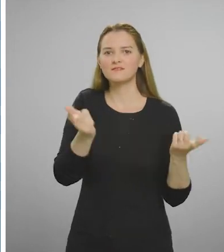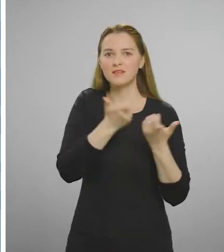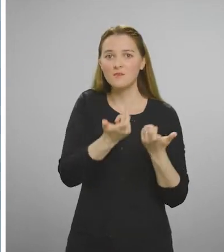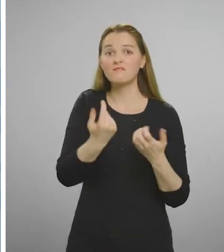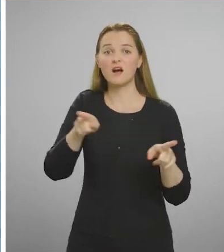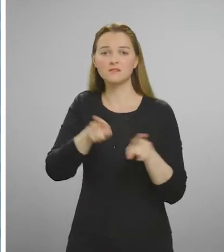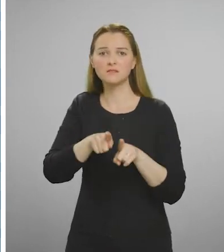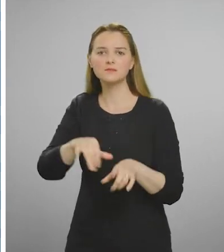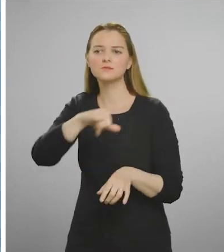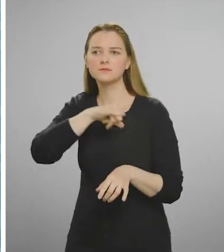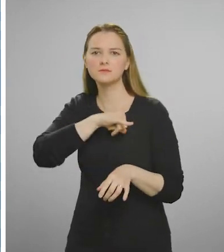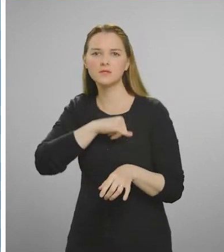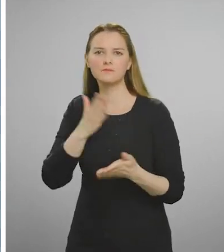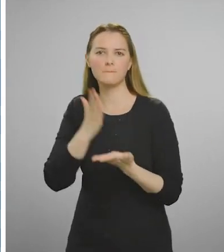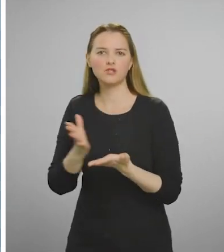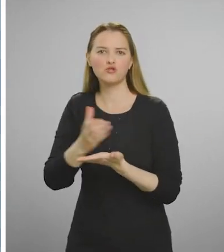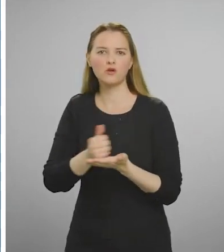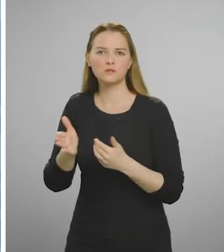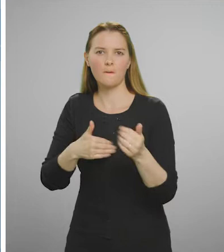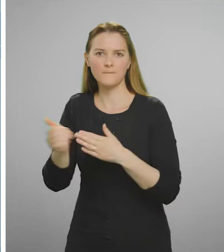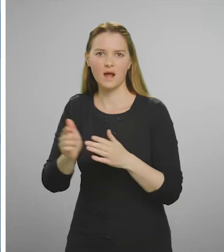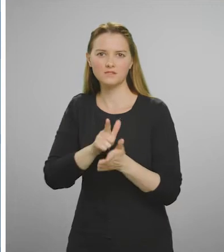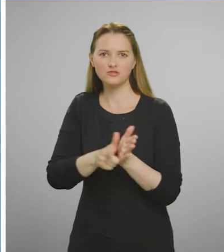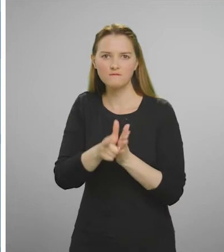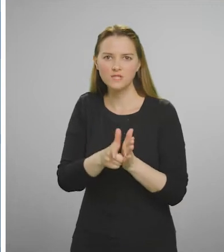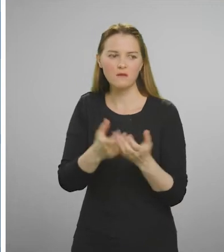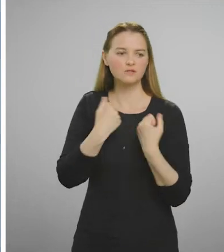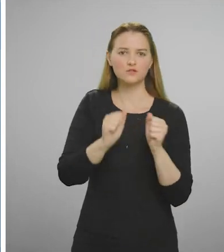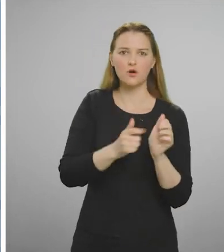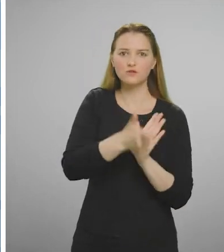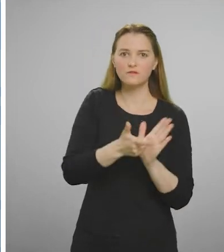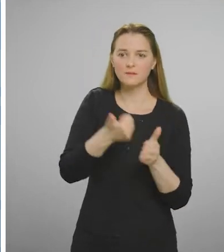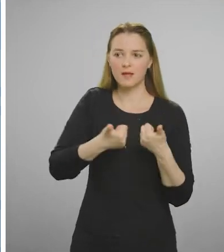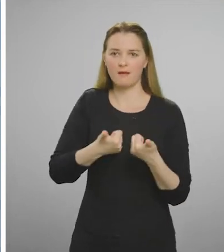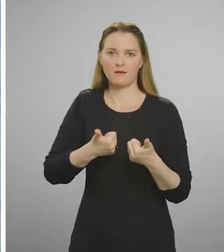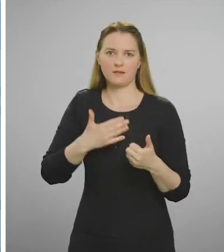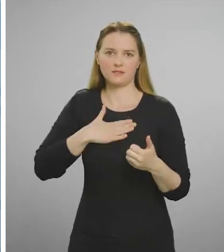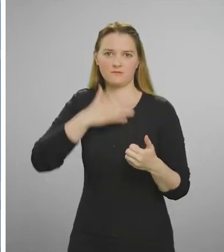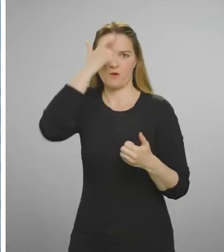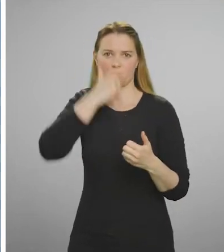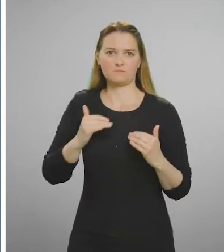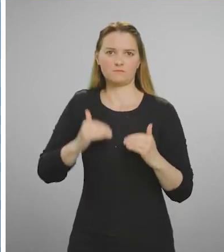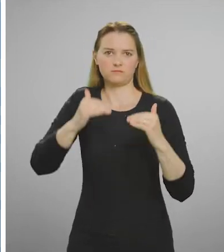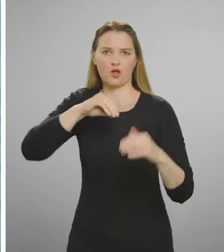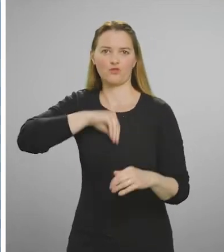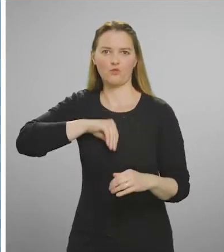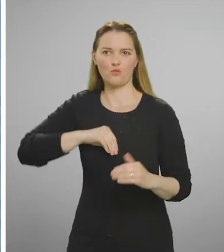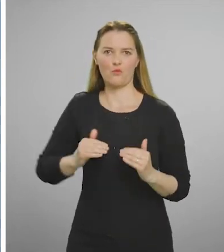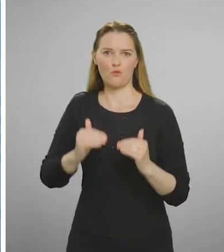više zainteresirani za praktične knjige ili knjige za slobodno vrijeme i knjige o osobnom razvoju ili duhovne